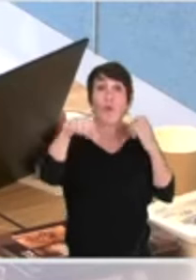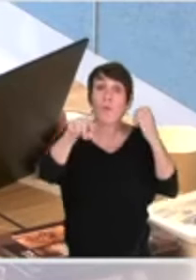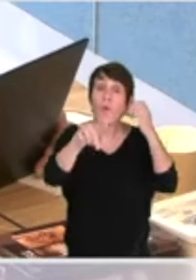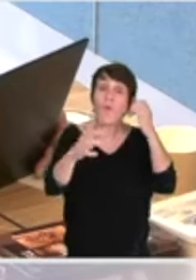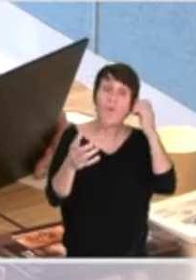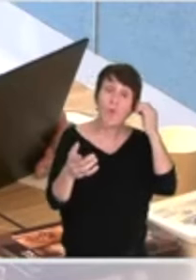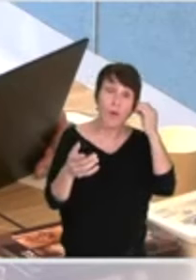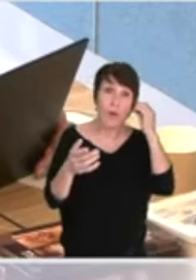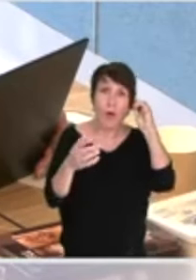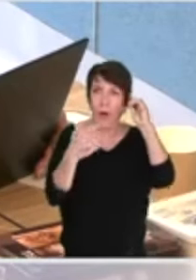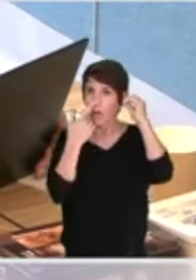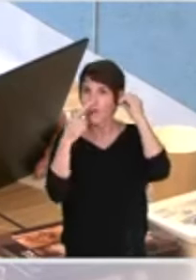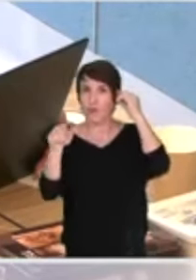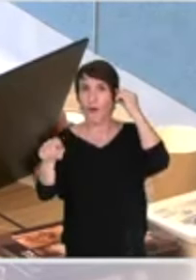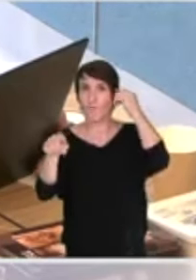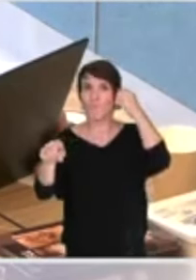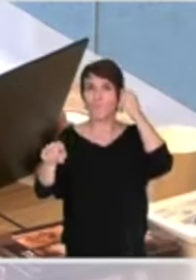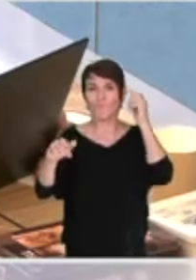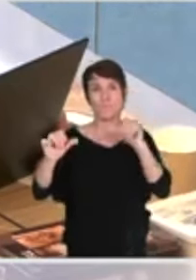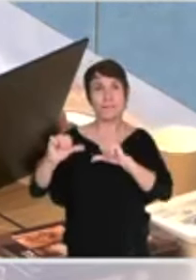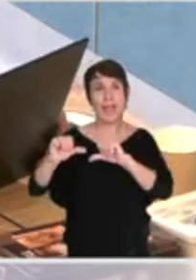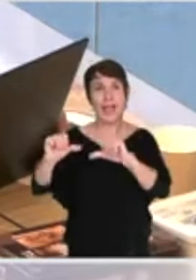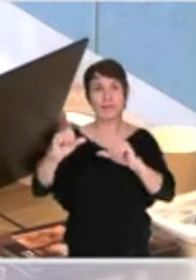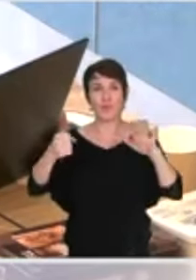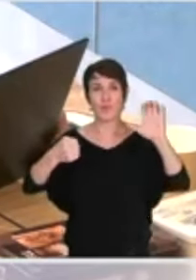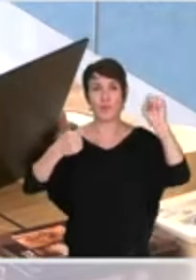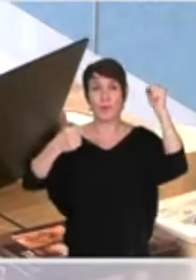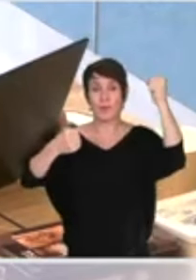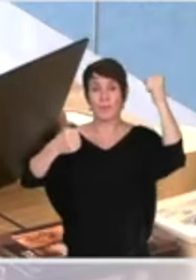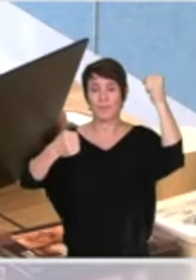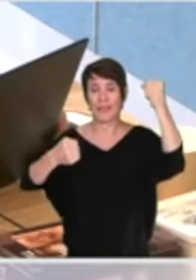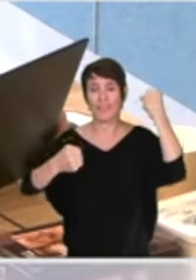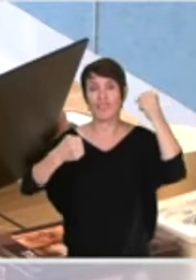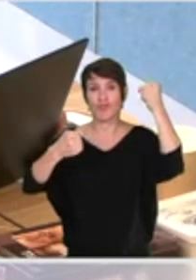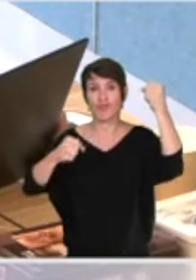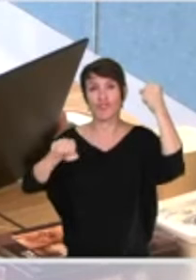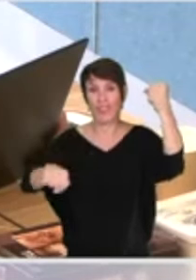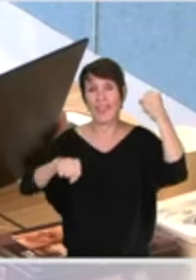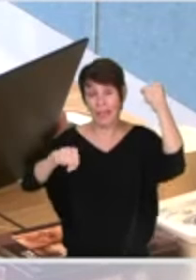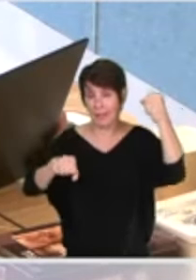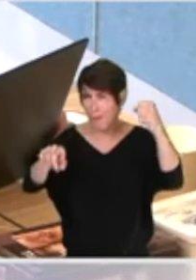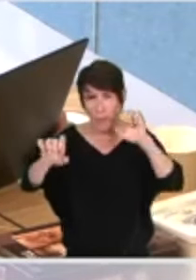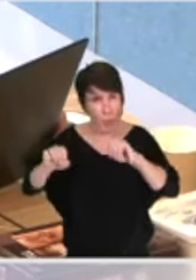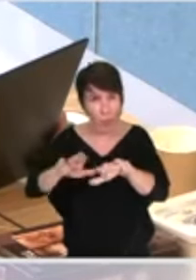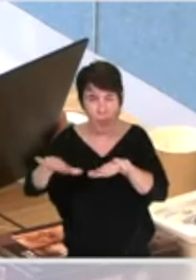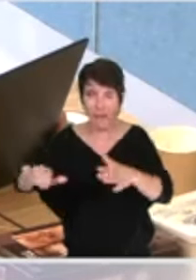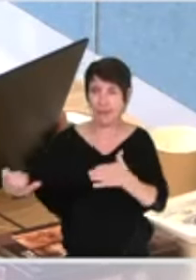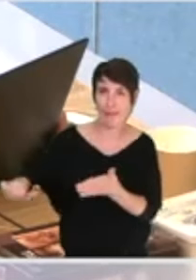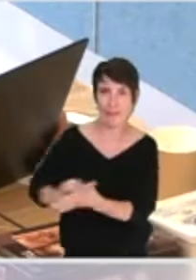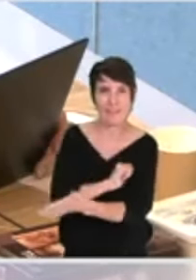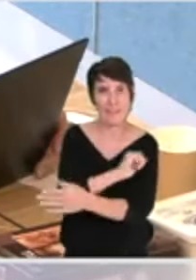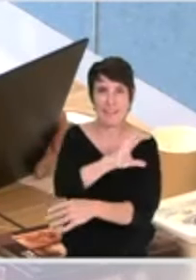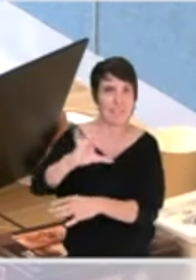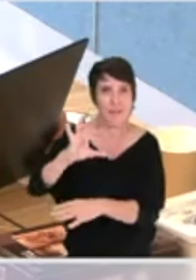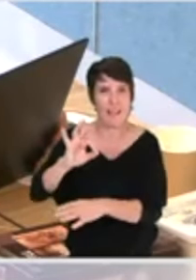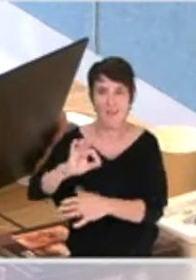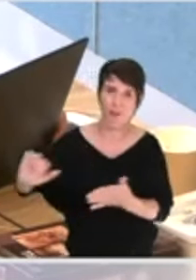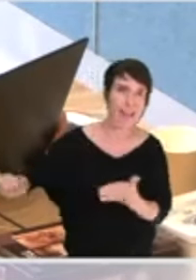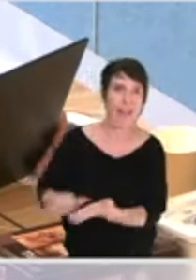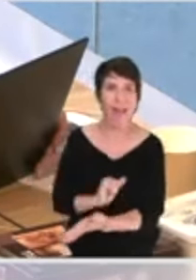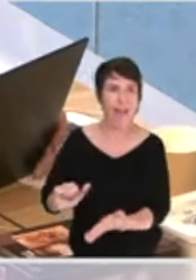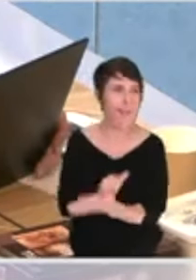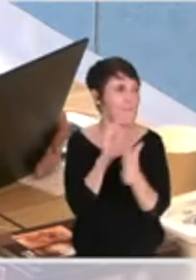d'Arc, c'est une mine. Pouvoir faire disparaître entre 130 et 150 places de parking d'un seul coup,